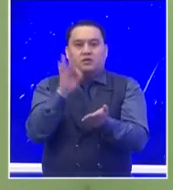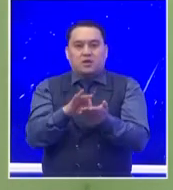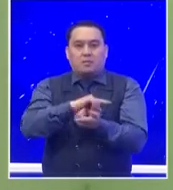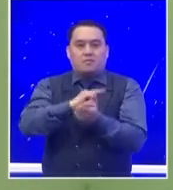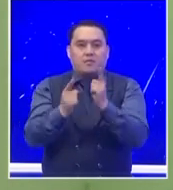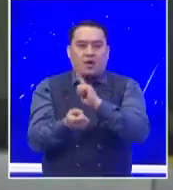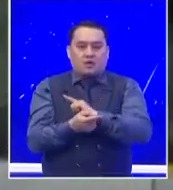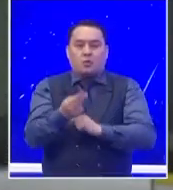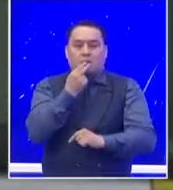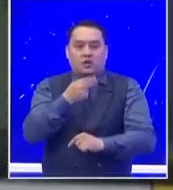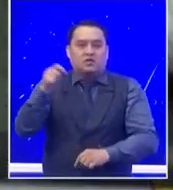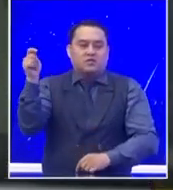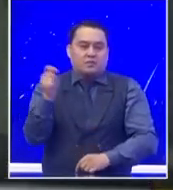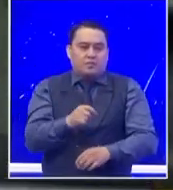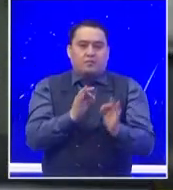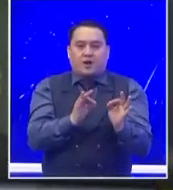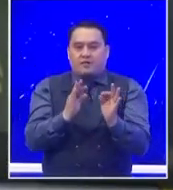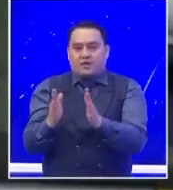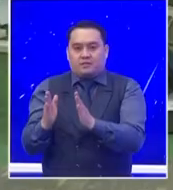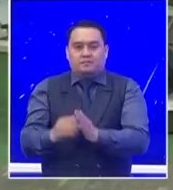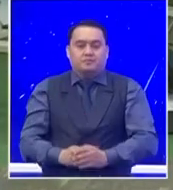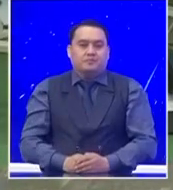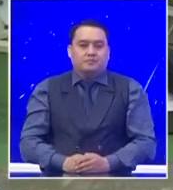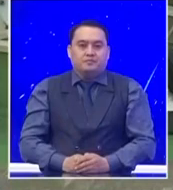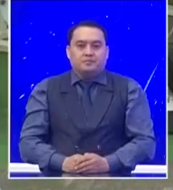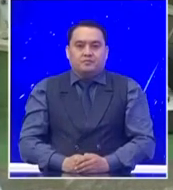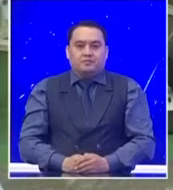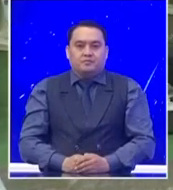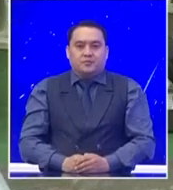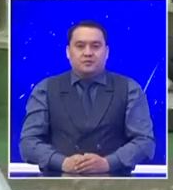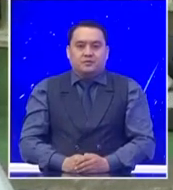превратить фитоняшек всех пришедших, делится тренер.